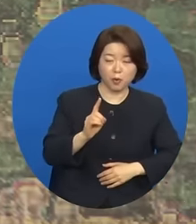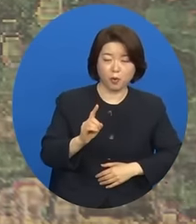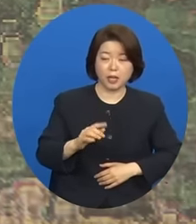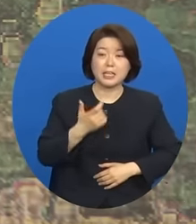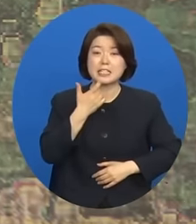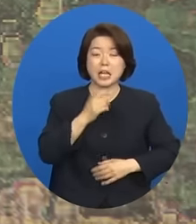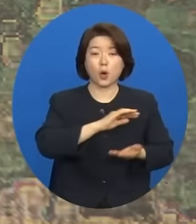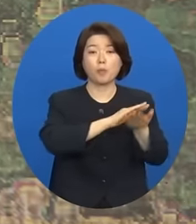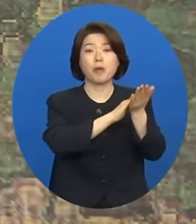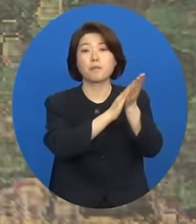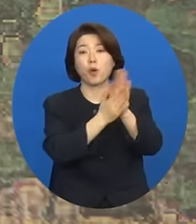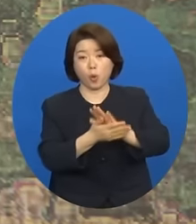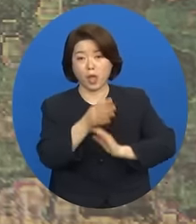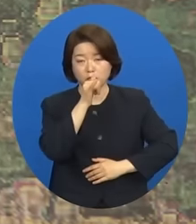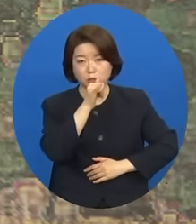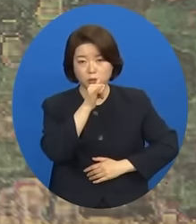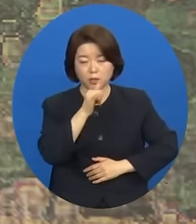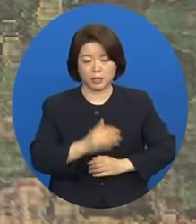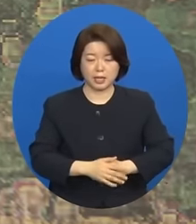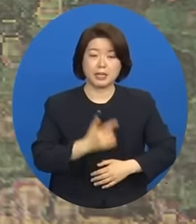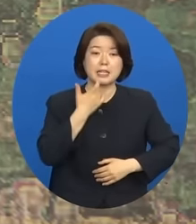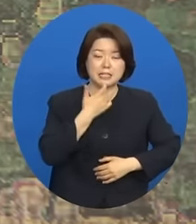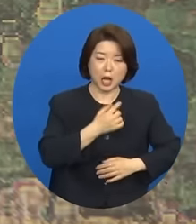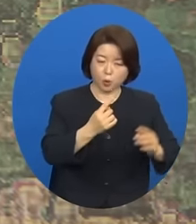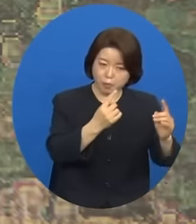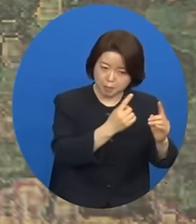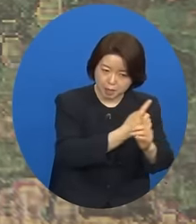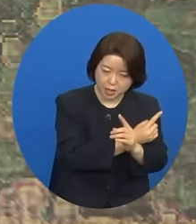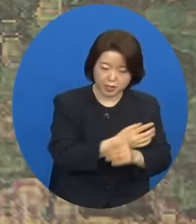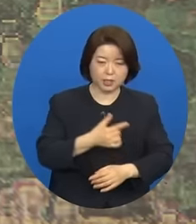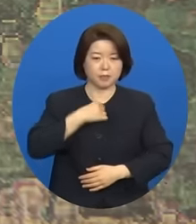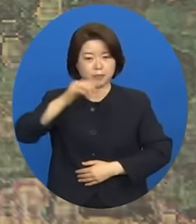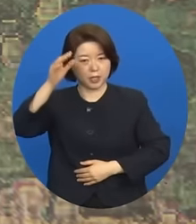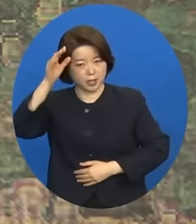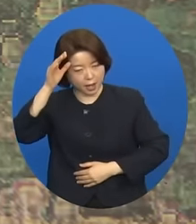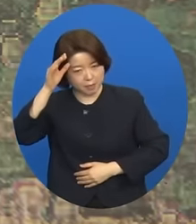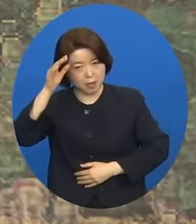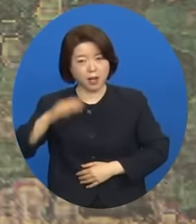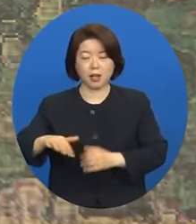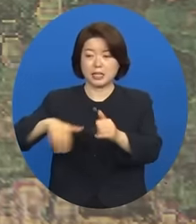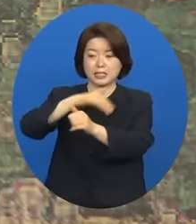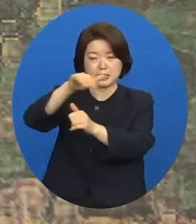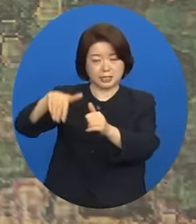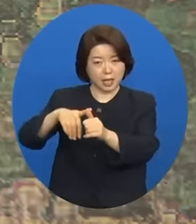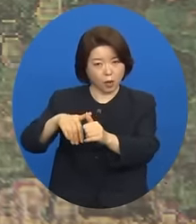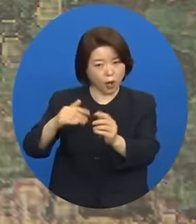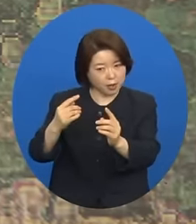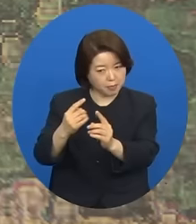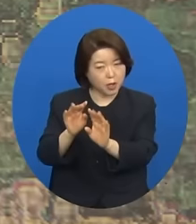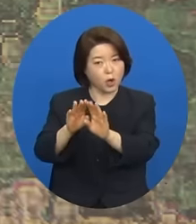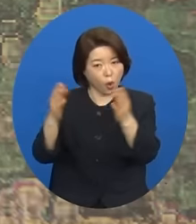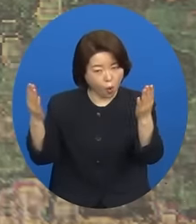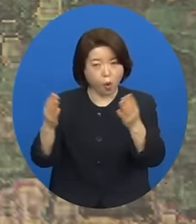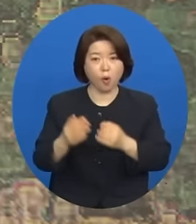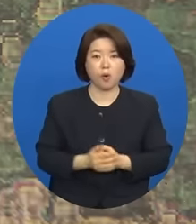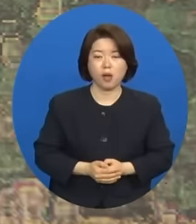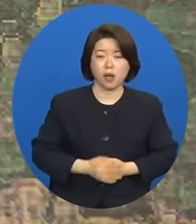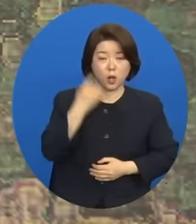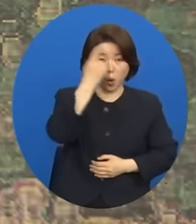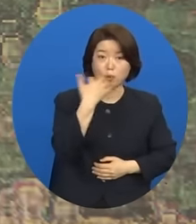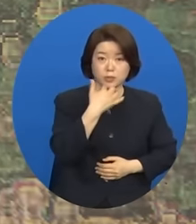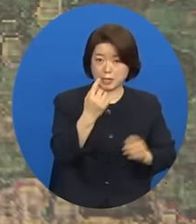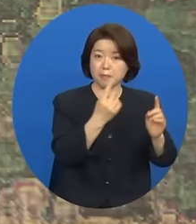변화가 있었습니다. 그것까지 하면 야곱의 변화, 갈망, 그 다음에 상황적인 여건이 열렸어요. 안색이